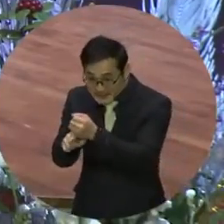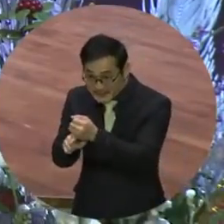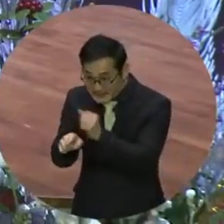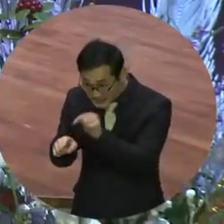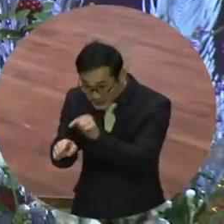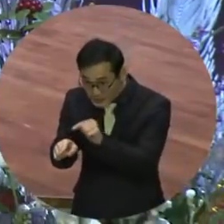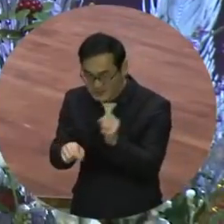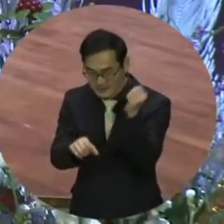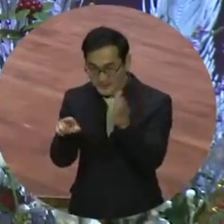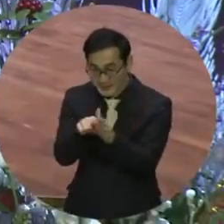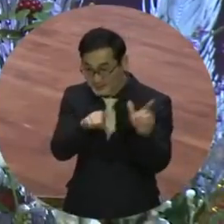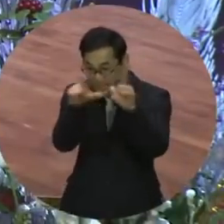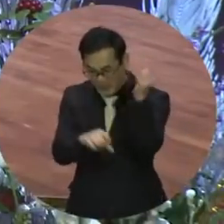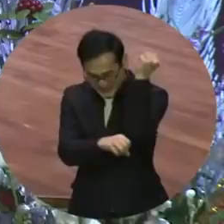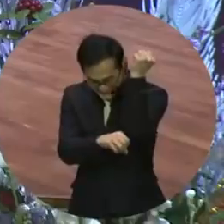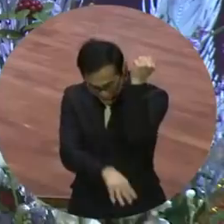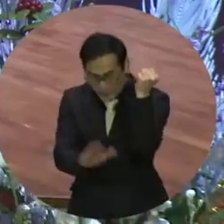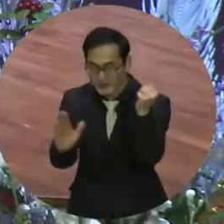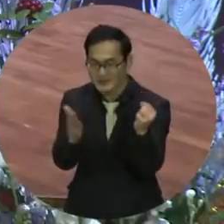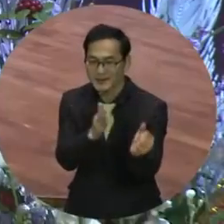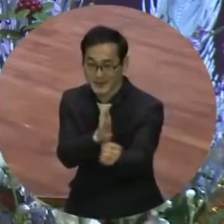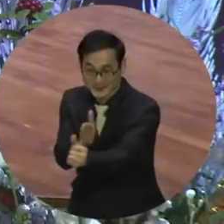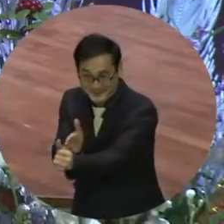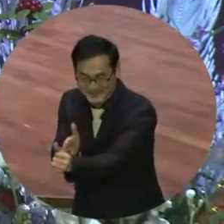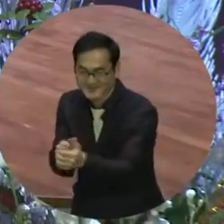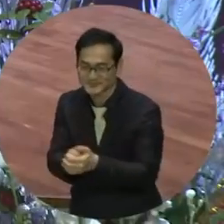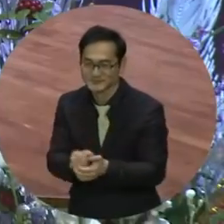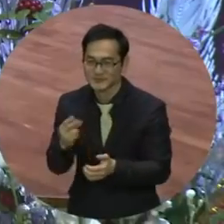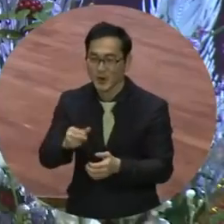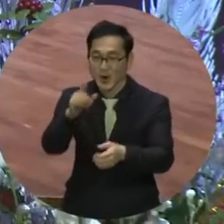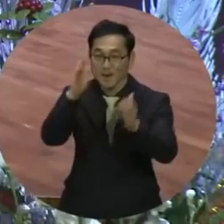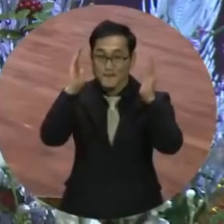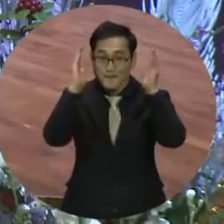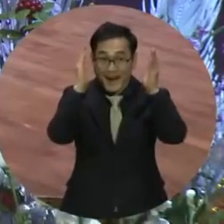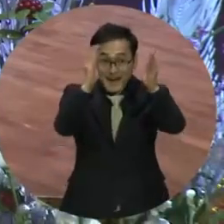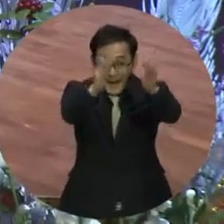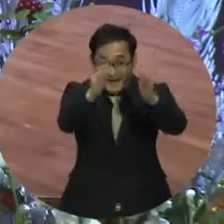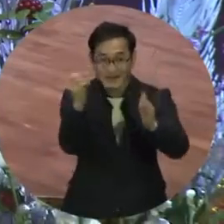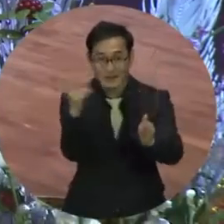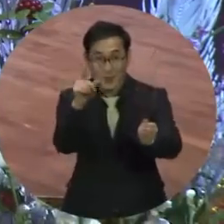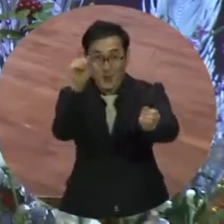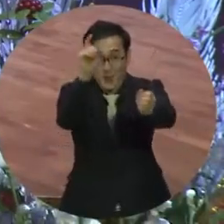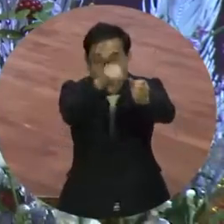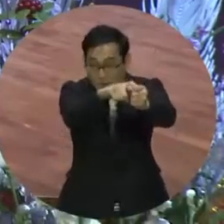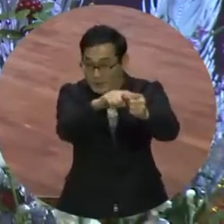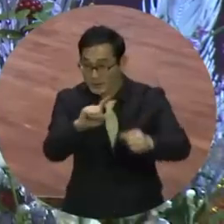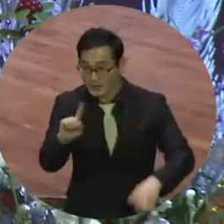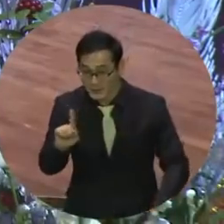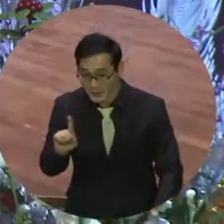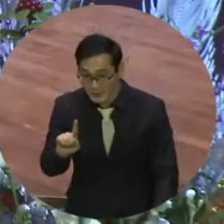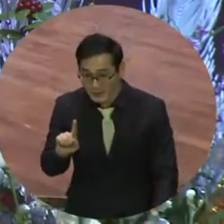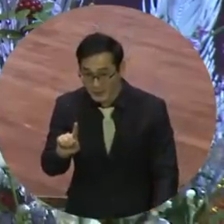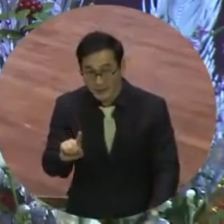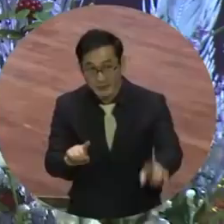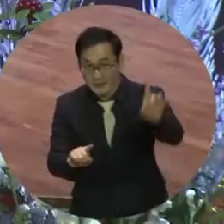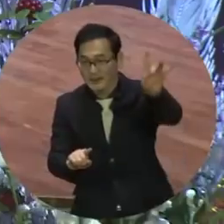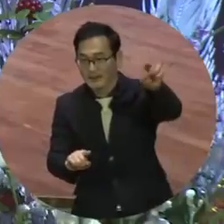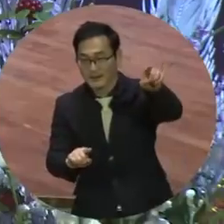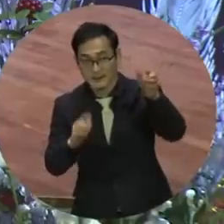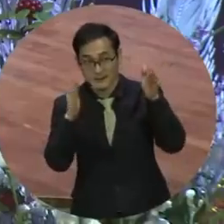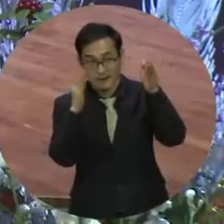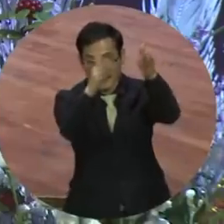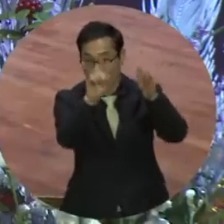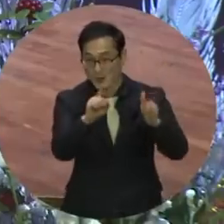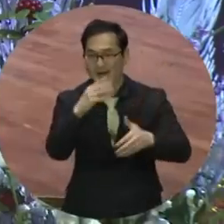기반되기 바랍니다. 그리고 방향과 목적이 뭐예요? 우리 방향과 목적은요 딱 하나예요. 하나님